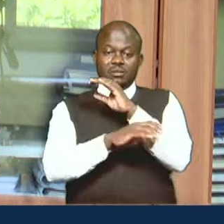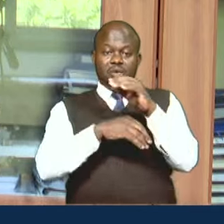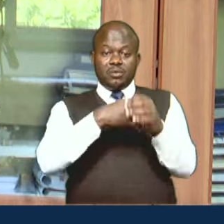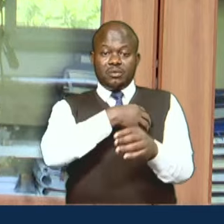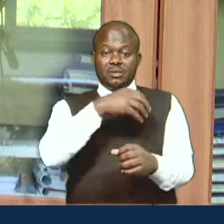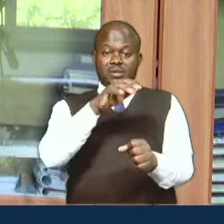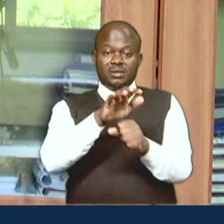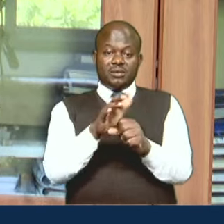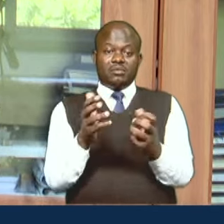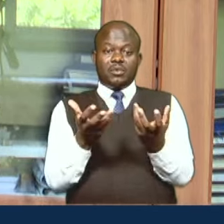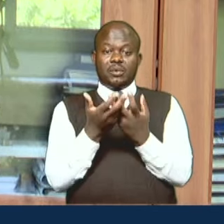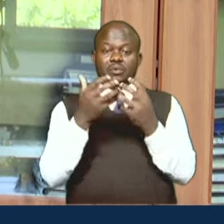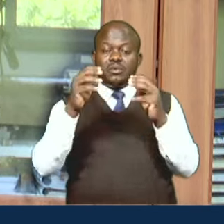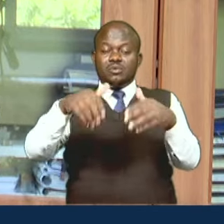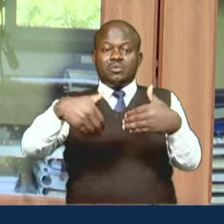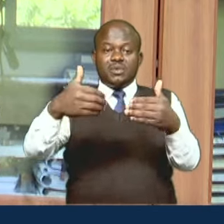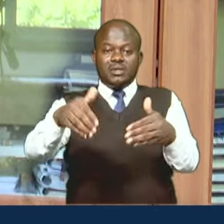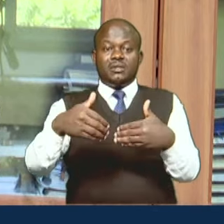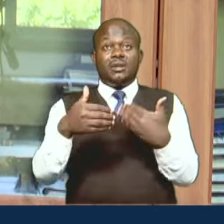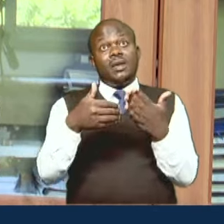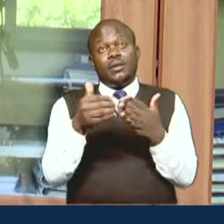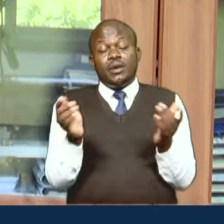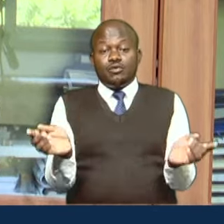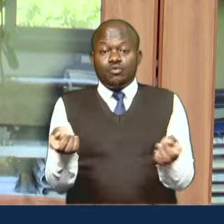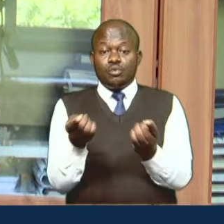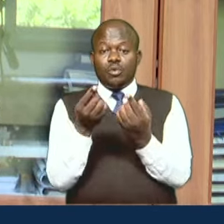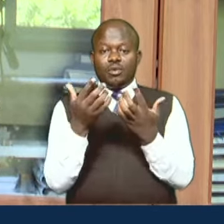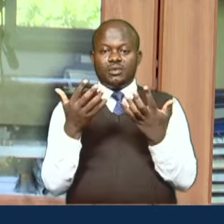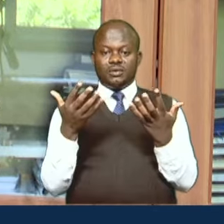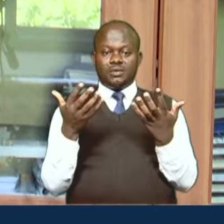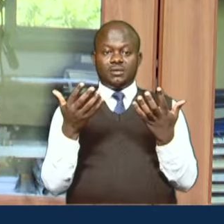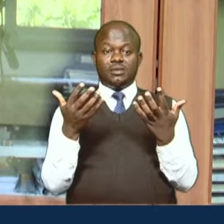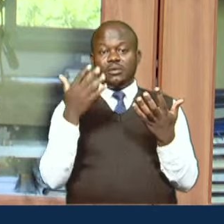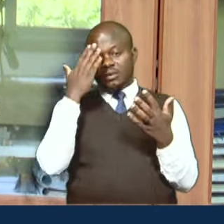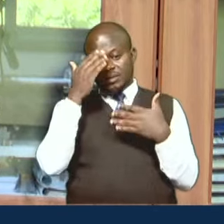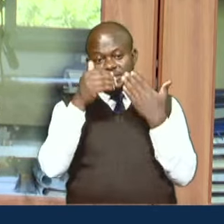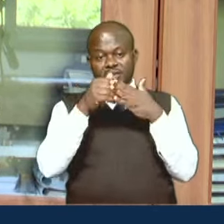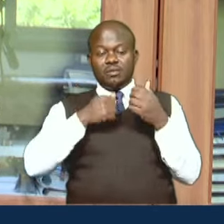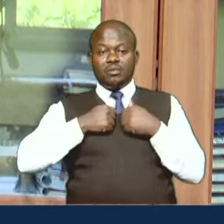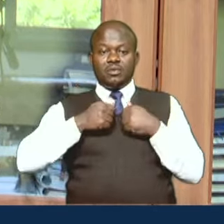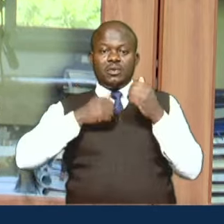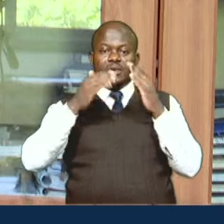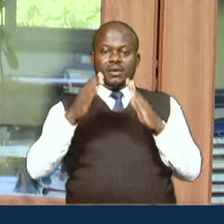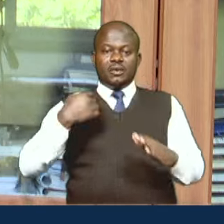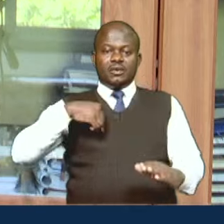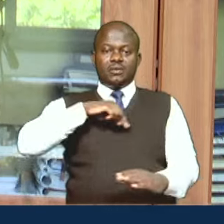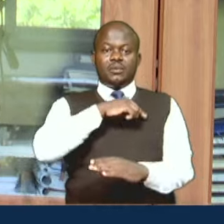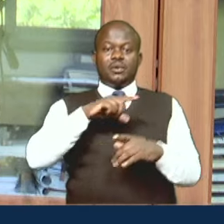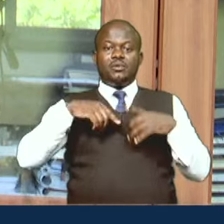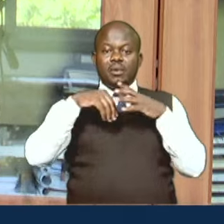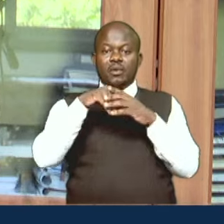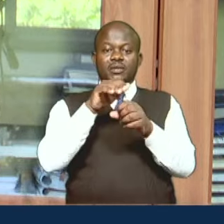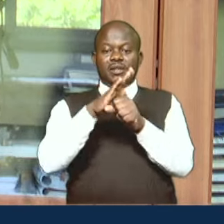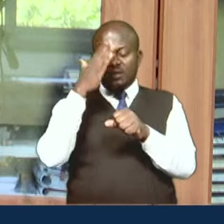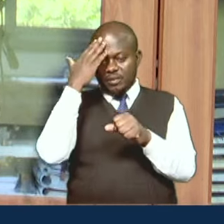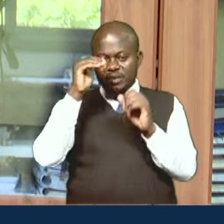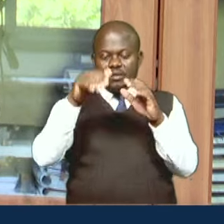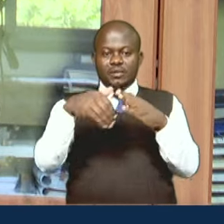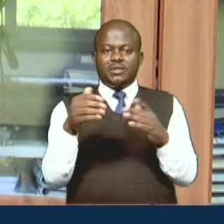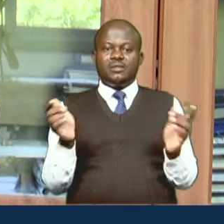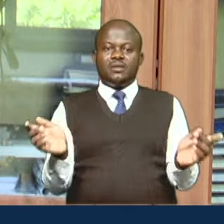bintu bigendanye n'ubuhinzi yewe n'ubworozi. Ukabuzi ko mu Rwanda dutunzwe cyane n'ubuhinzi n'ubworozi.